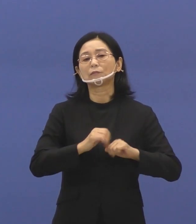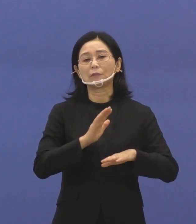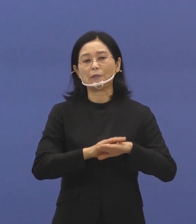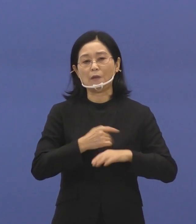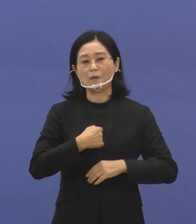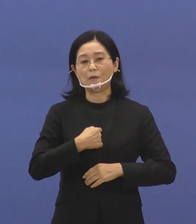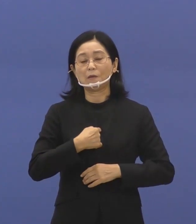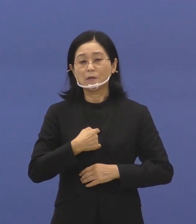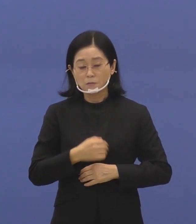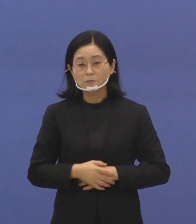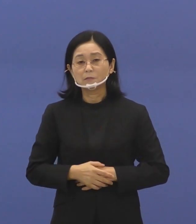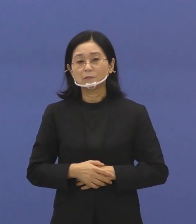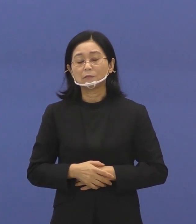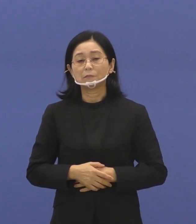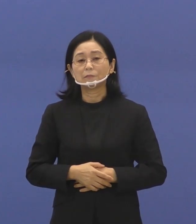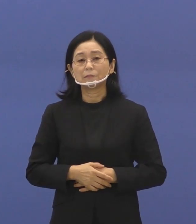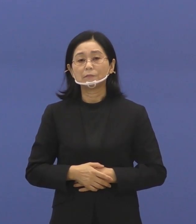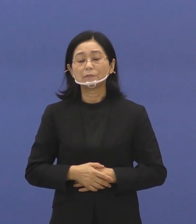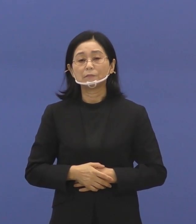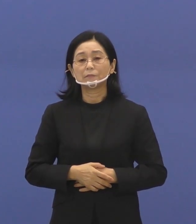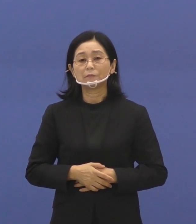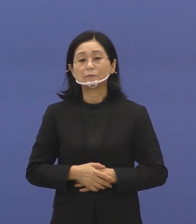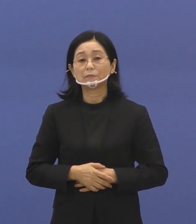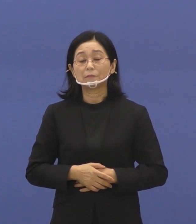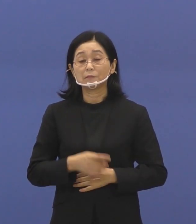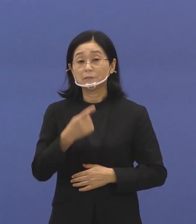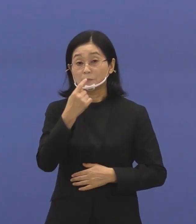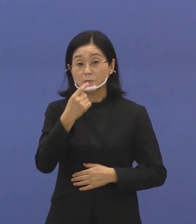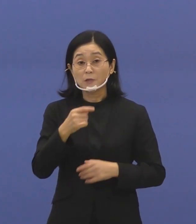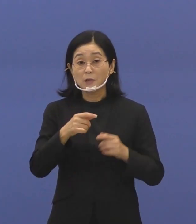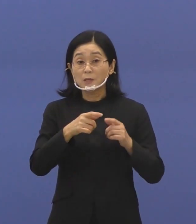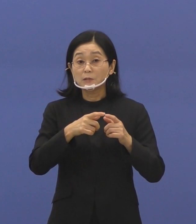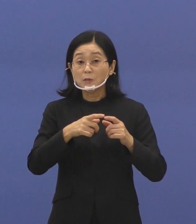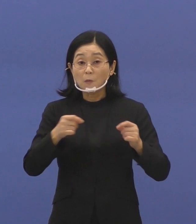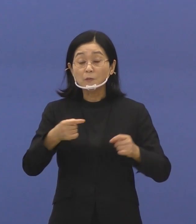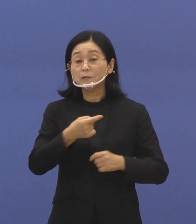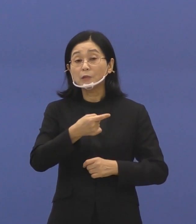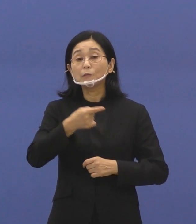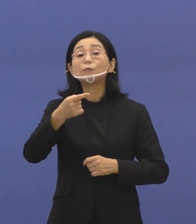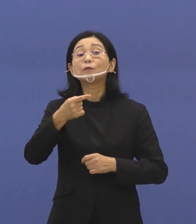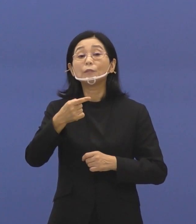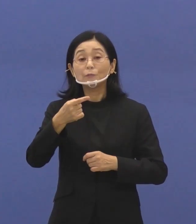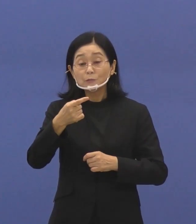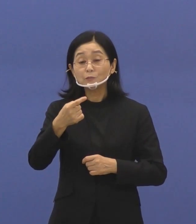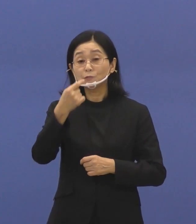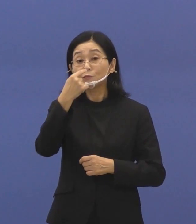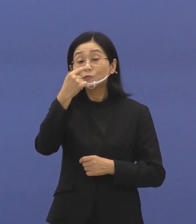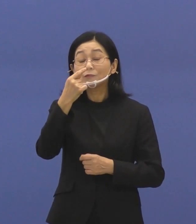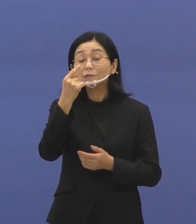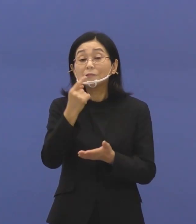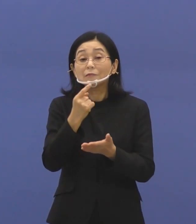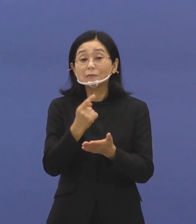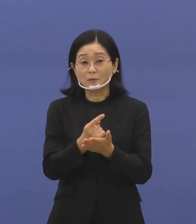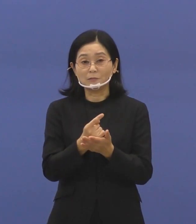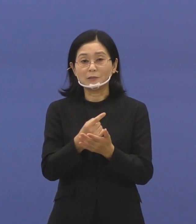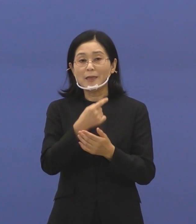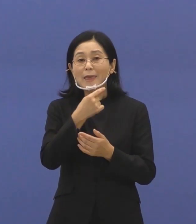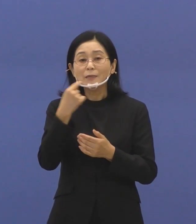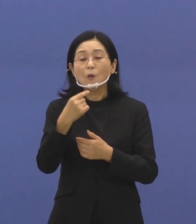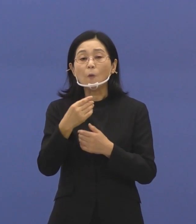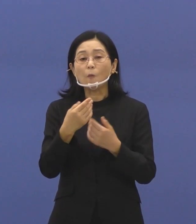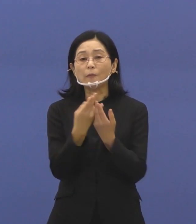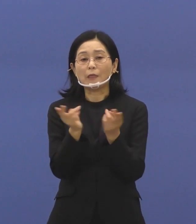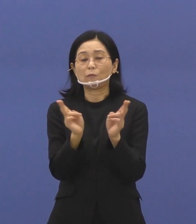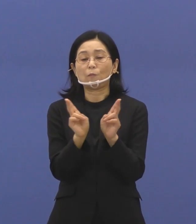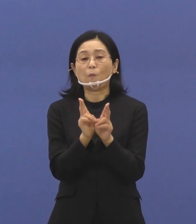特に今はもう日本で唯一共産党推薦を受けて当選している知事でもあ